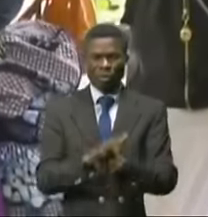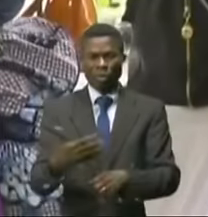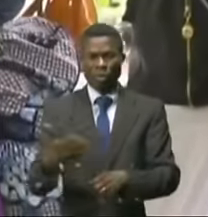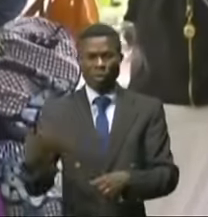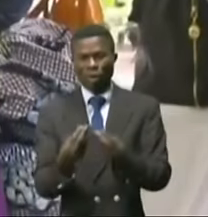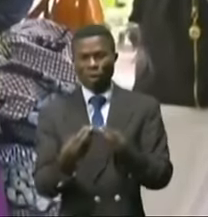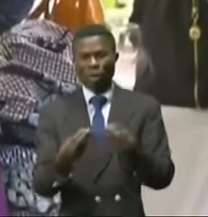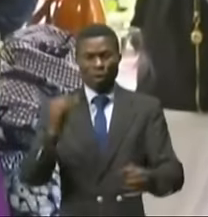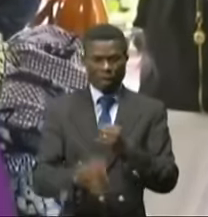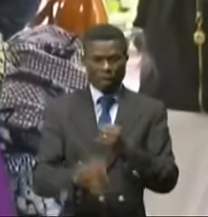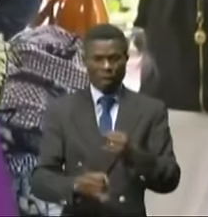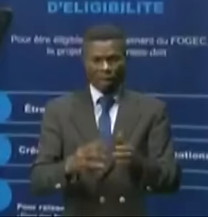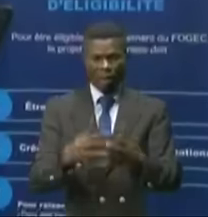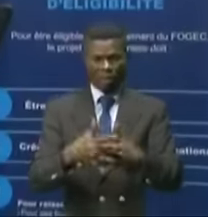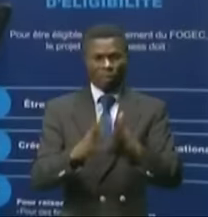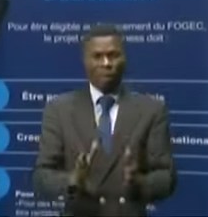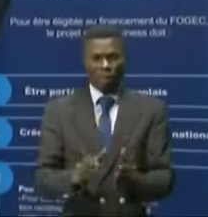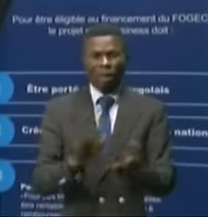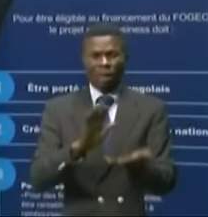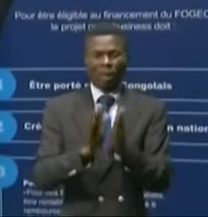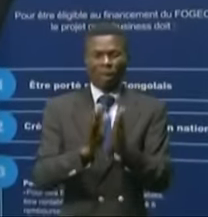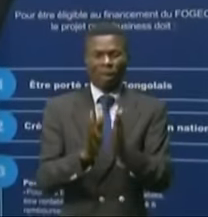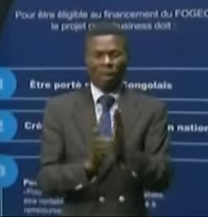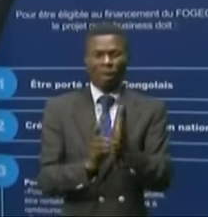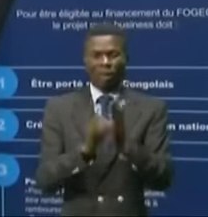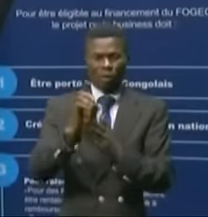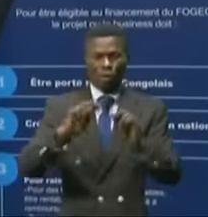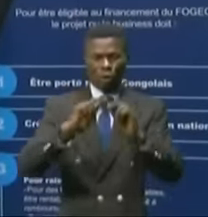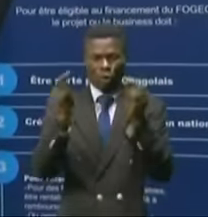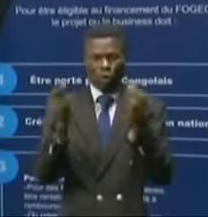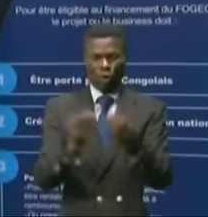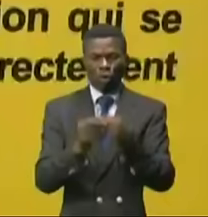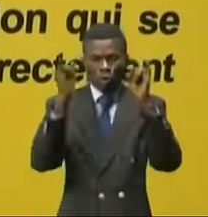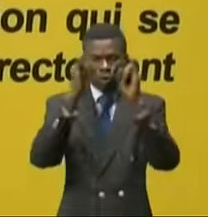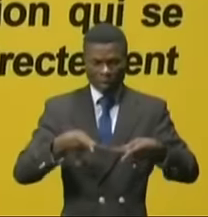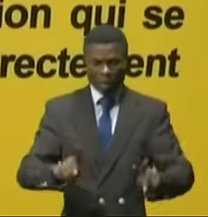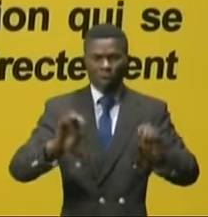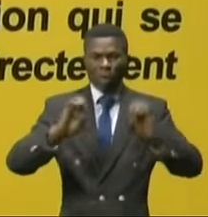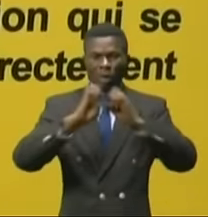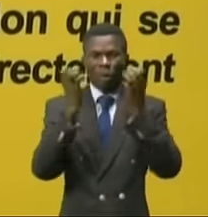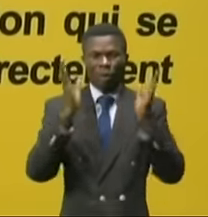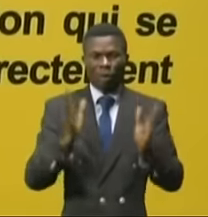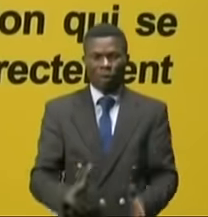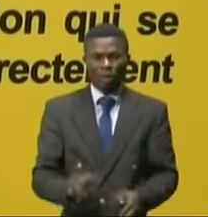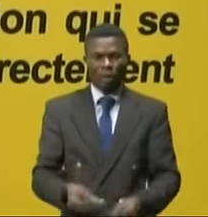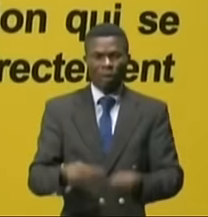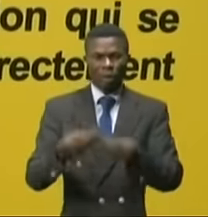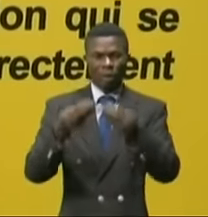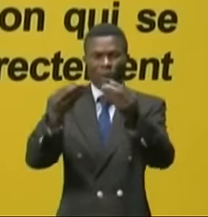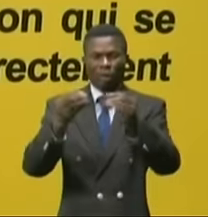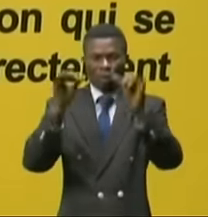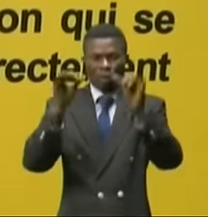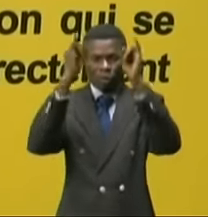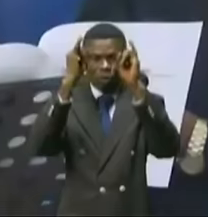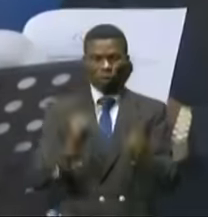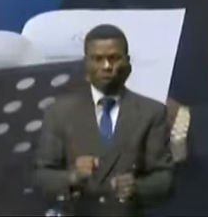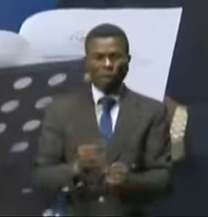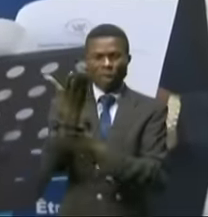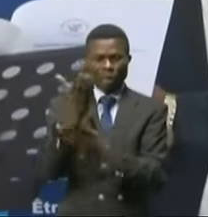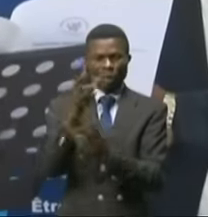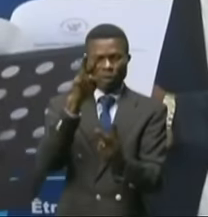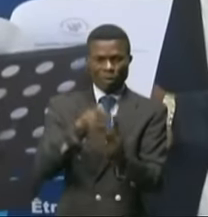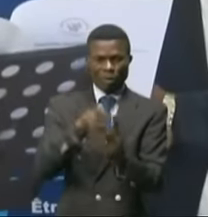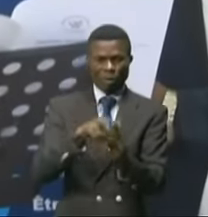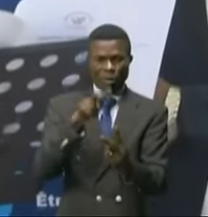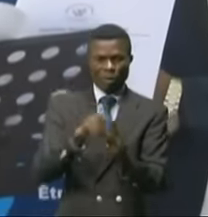c'est le partenariat de développement de formes numériques permettant aux entrepreneurs de soumettre en ligne leurs demandes de